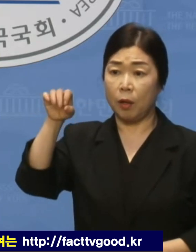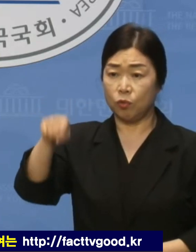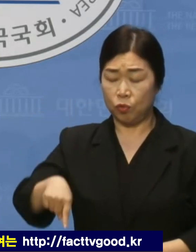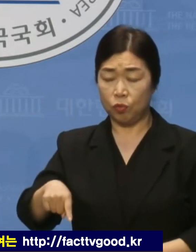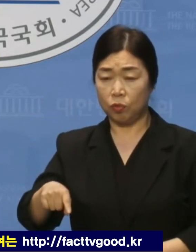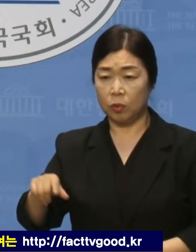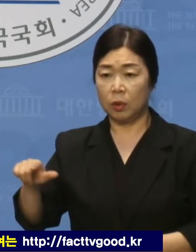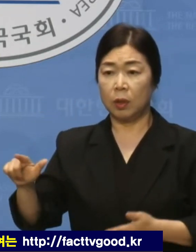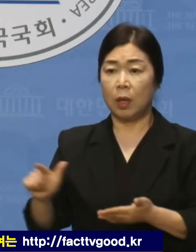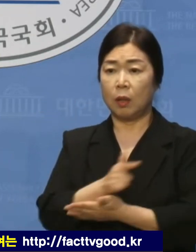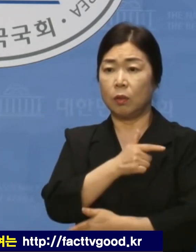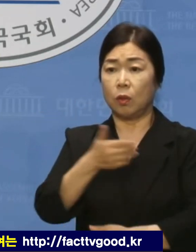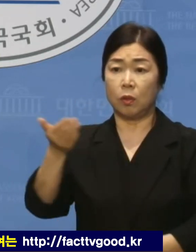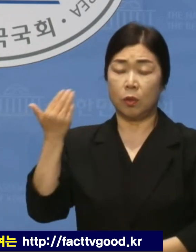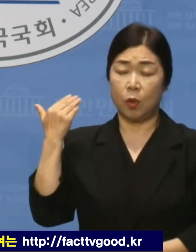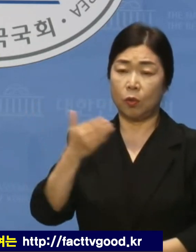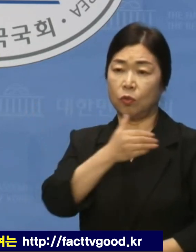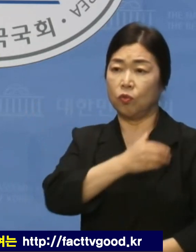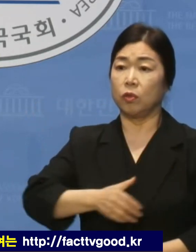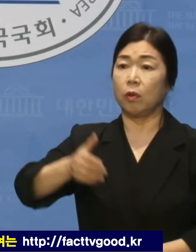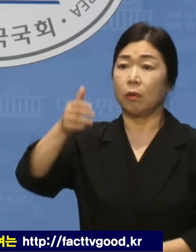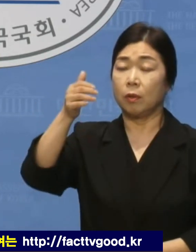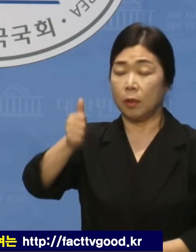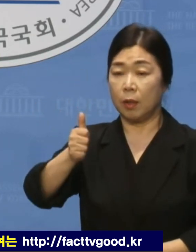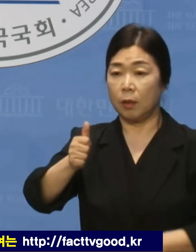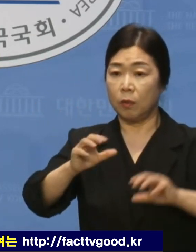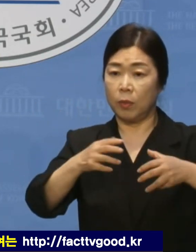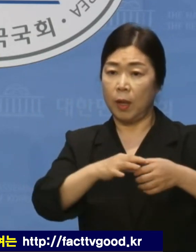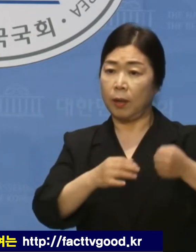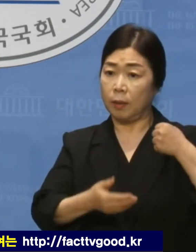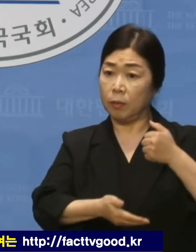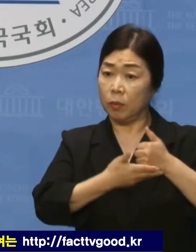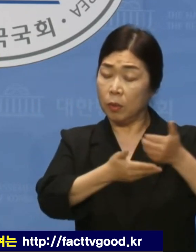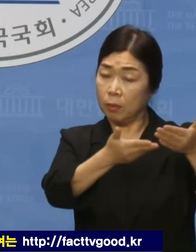기어이 국민의힘 공천을 받을 작정입니까?